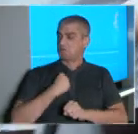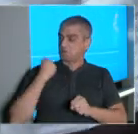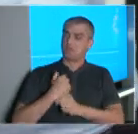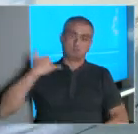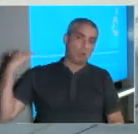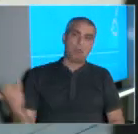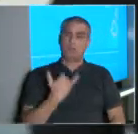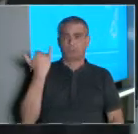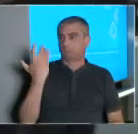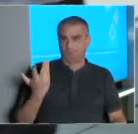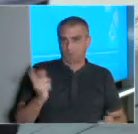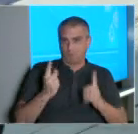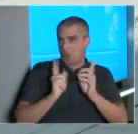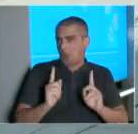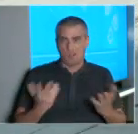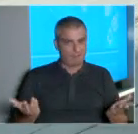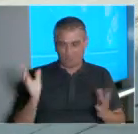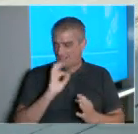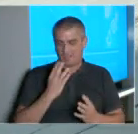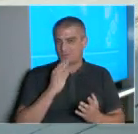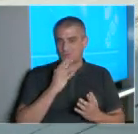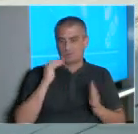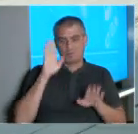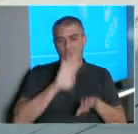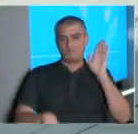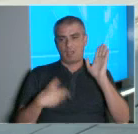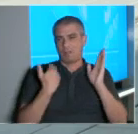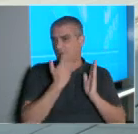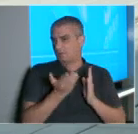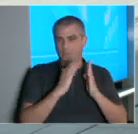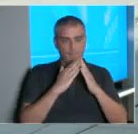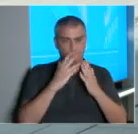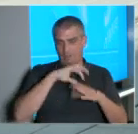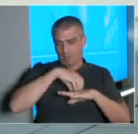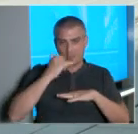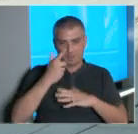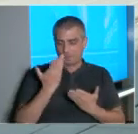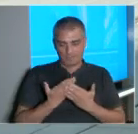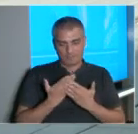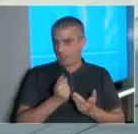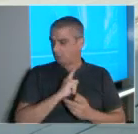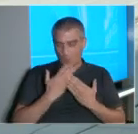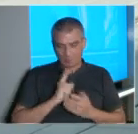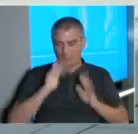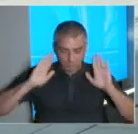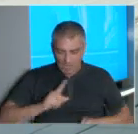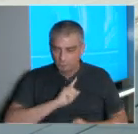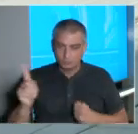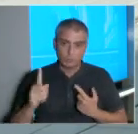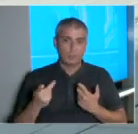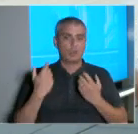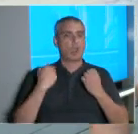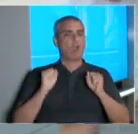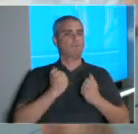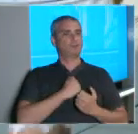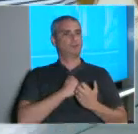השכם והערב, וזה לא קורה. עדיין יהודים מופלים לרעה בהר הבית, לא מתפללים. אסור להתפלל, אסור להם להשתחוות. חופש